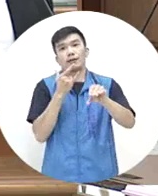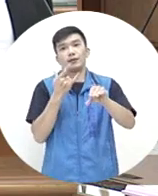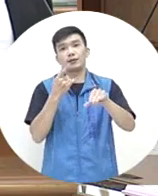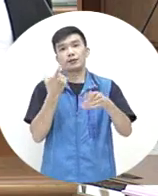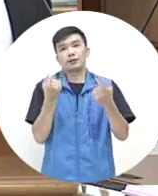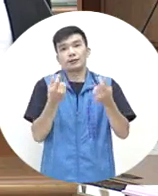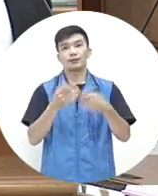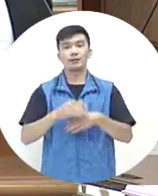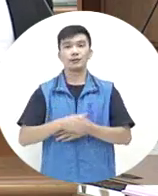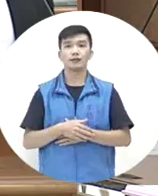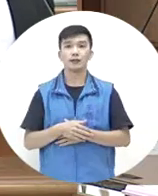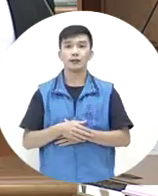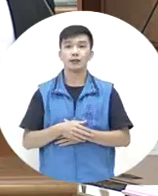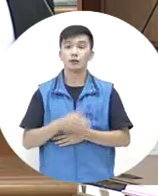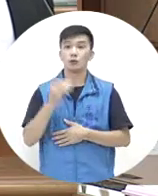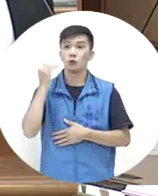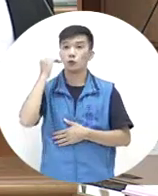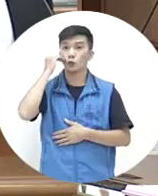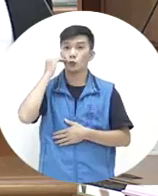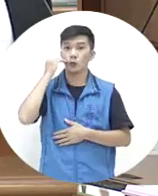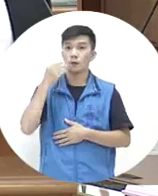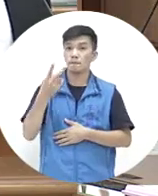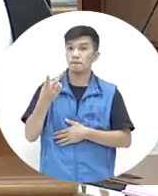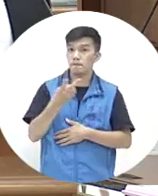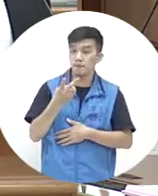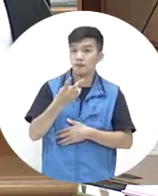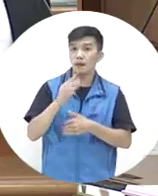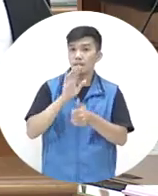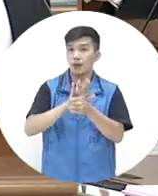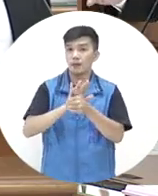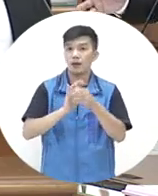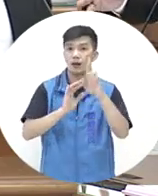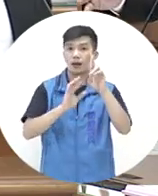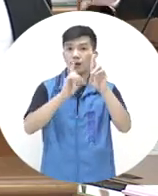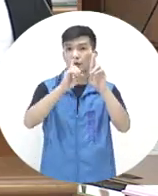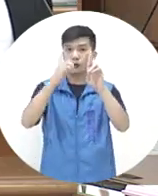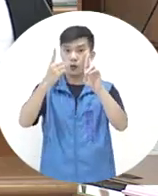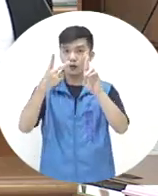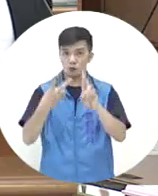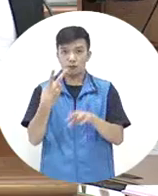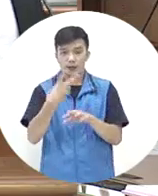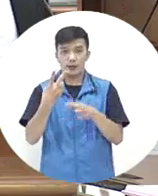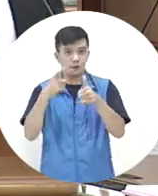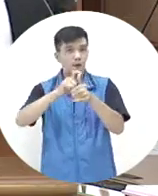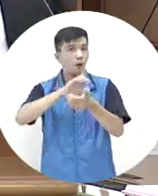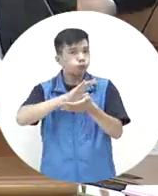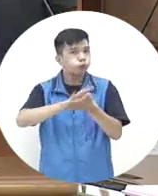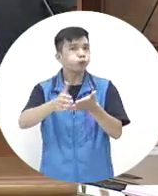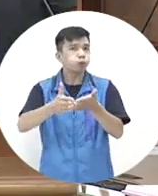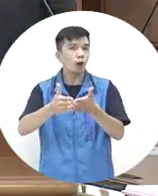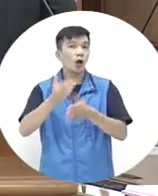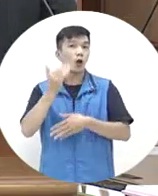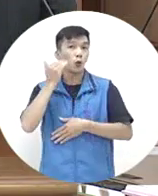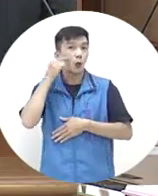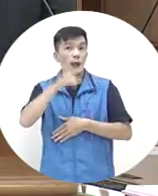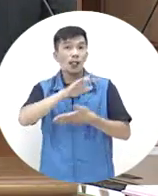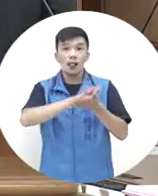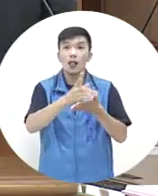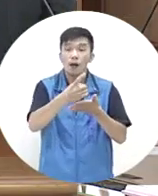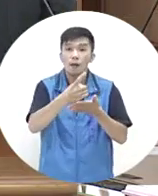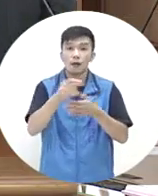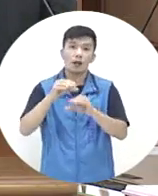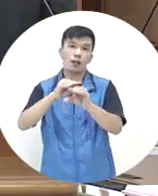外圆山如果不把 RD1 跟 RD2 的问题解决，内外圆山永远都无法缝